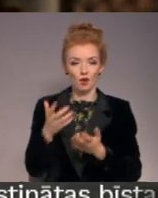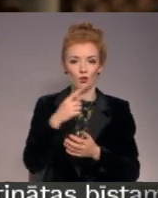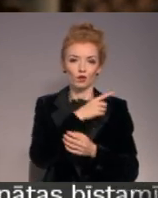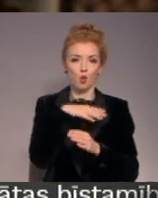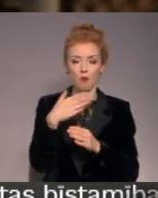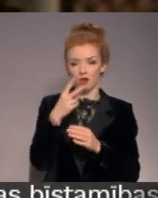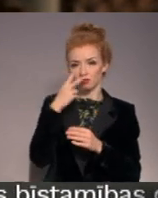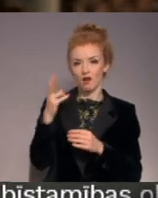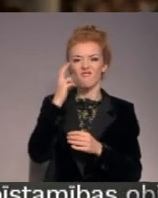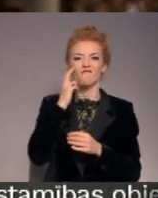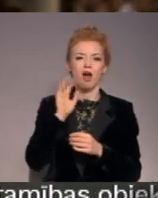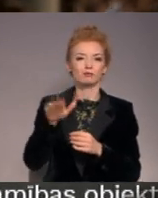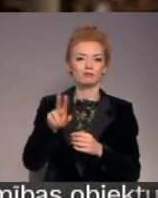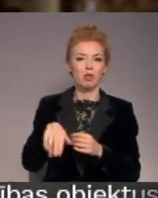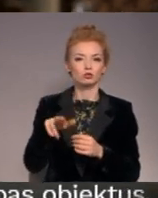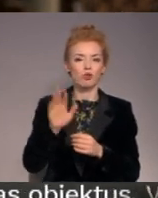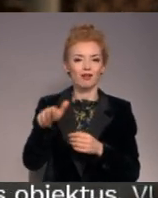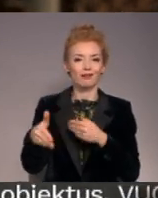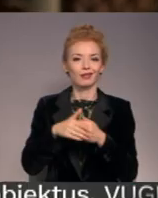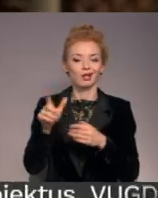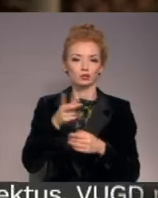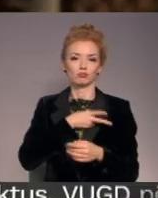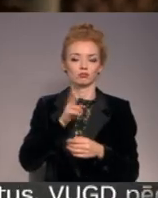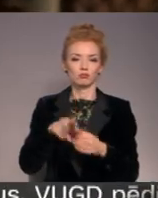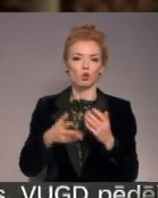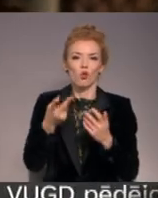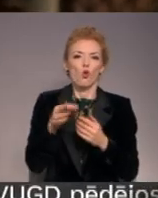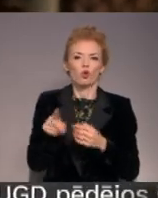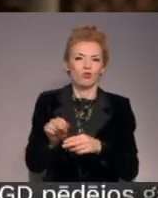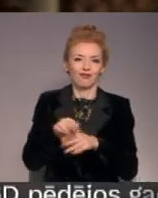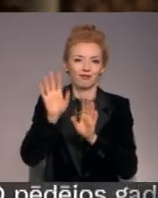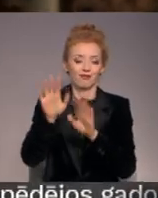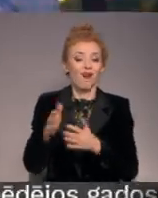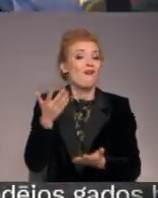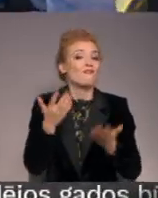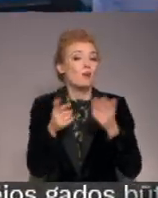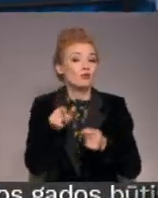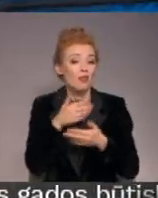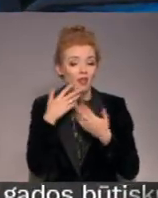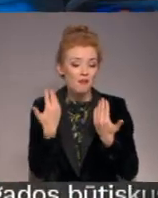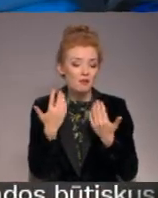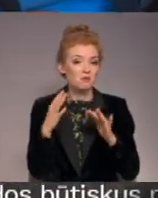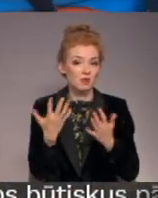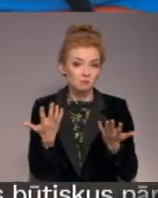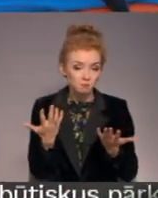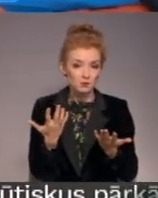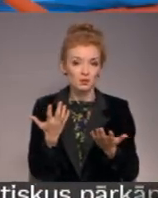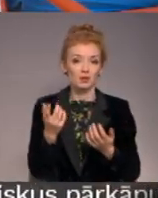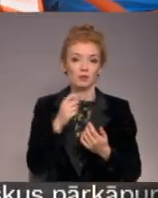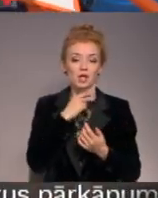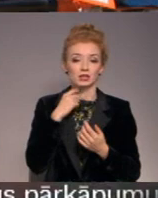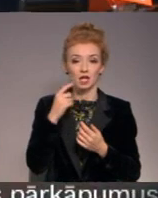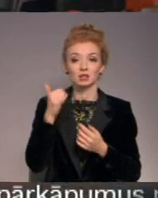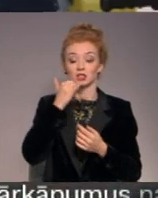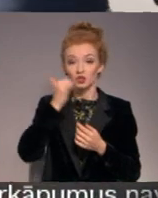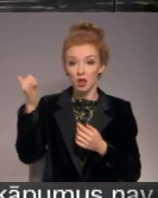kāds vecs pensionārs tuvu nāvē, nu ko tam mēs tur ar viņu ņemsimies. Es nezinu, varbūt arī tā nebija. Jau pavisam drīz priesteris zvanīs, ka